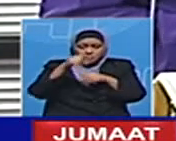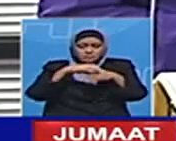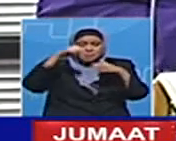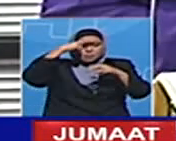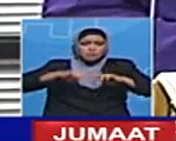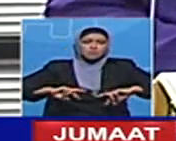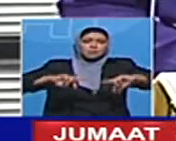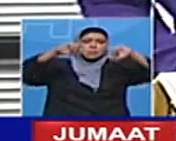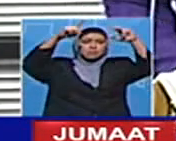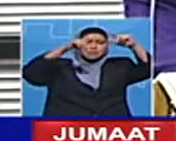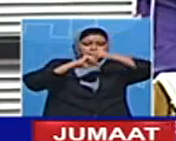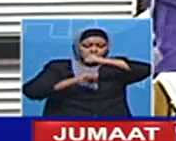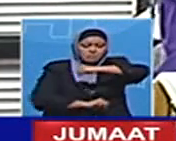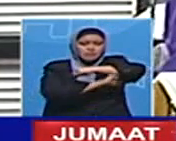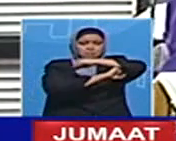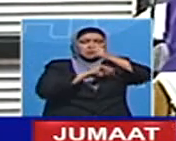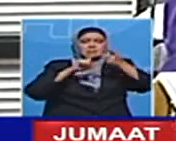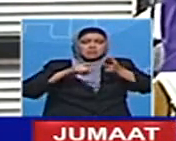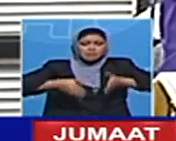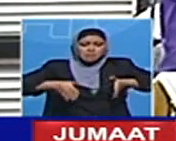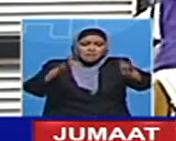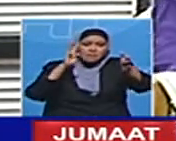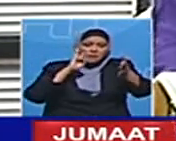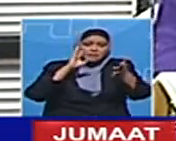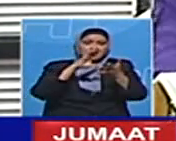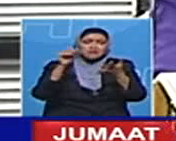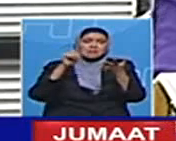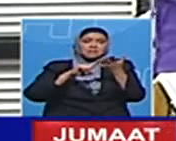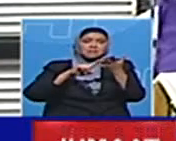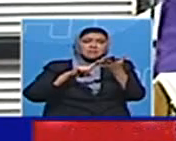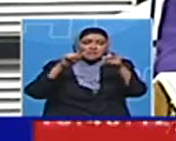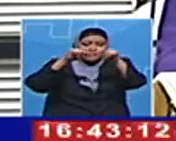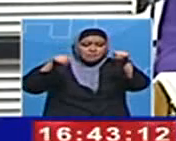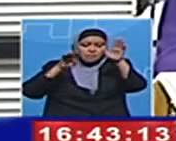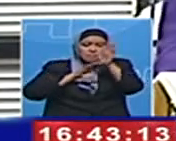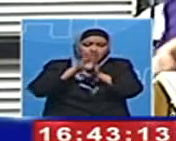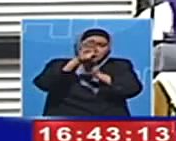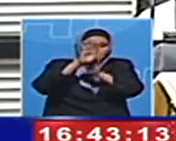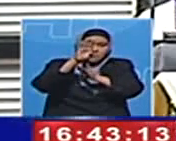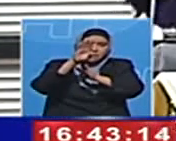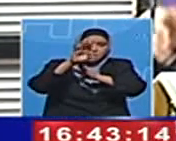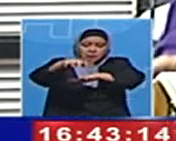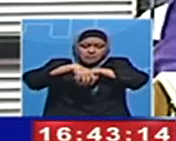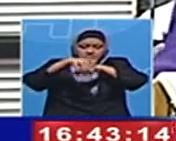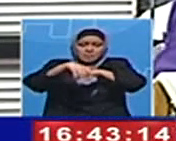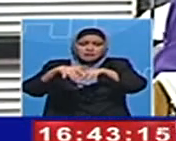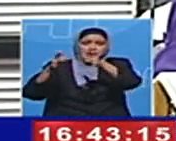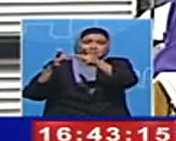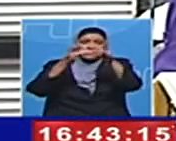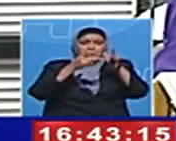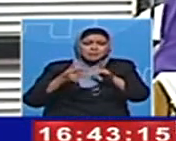infrastruktur saliran dan perairan pengairan di kawasan pembangunan pertanian bersepadu ketiga